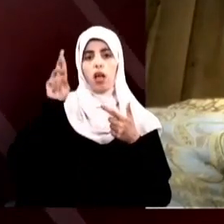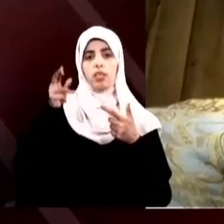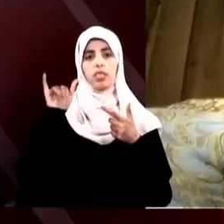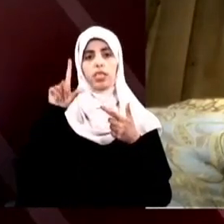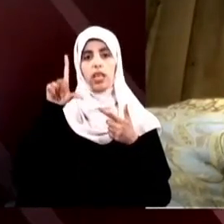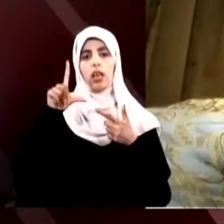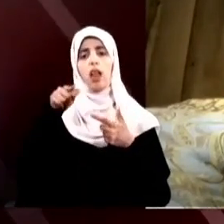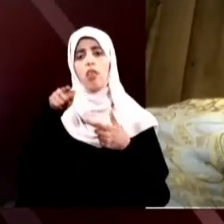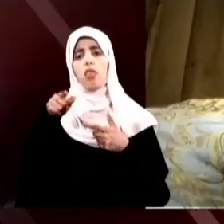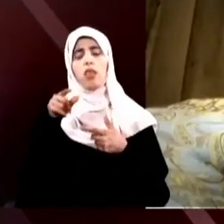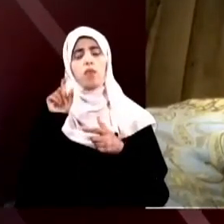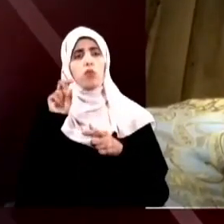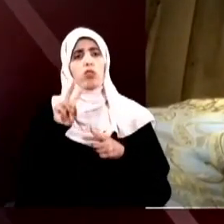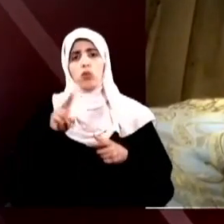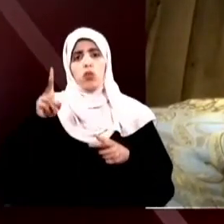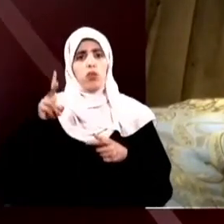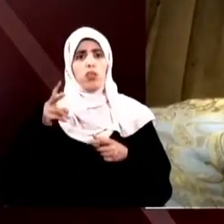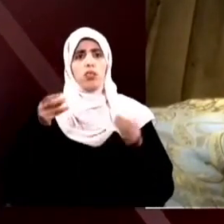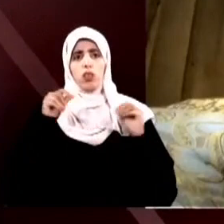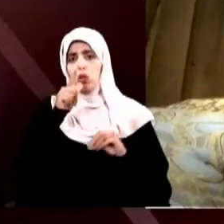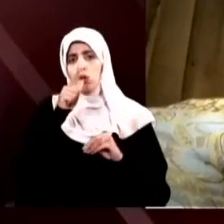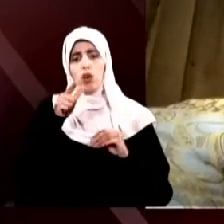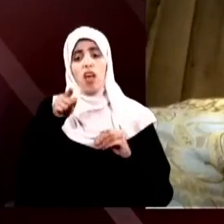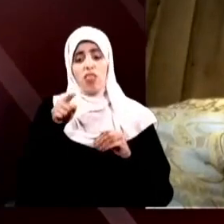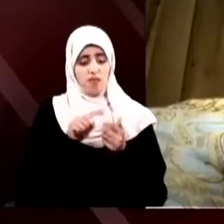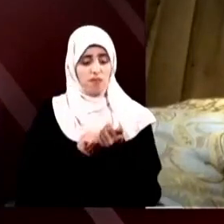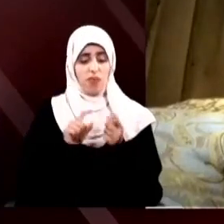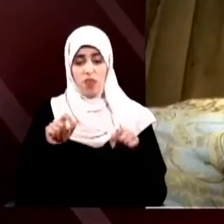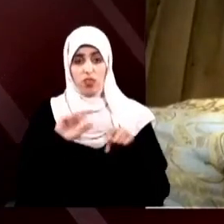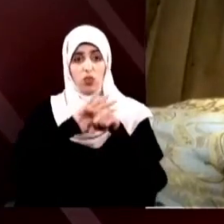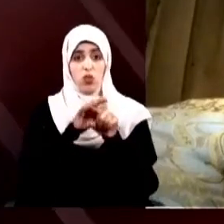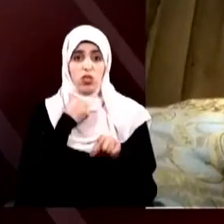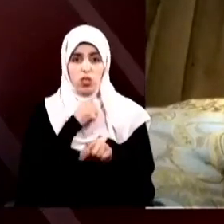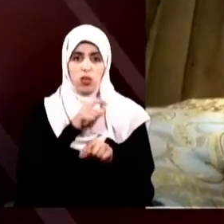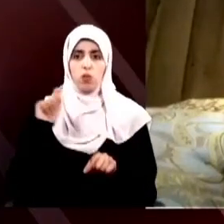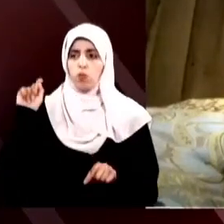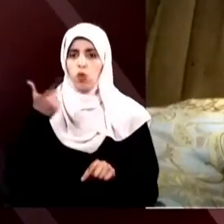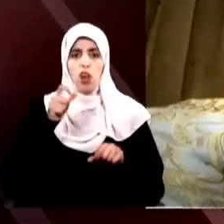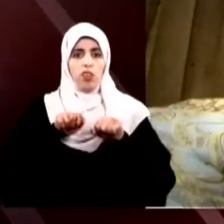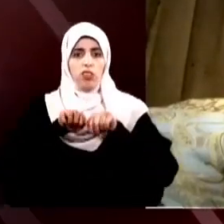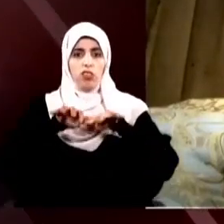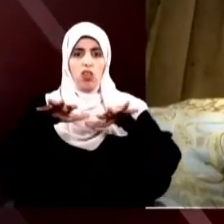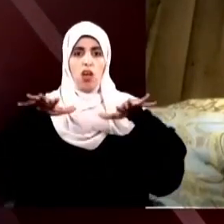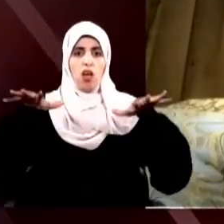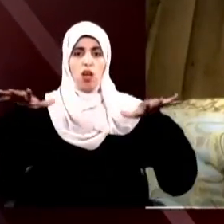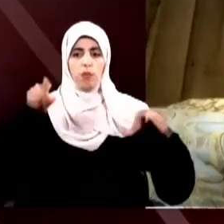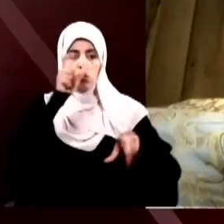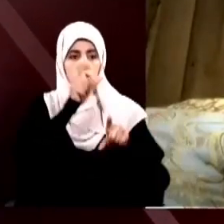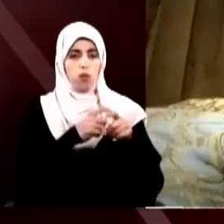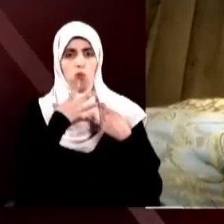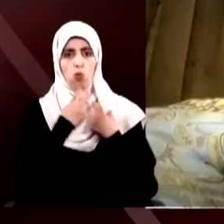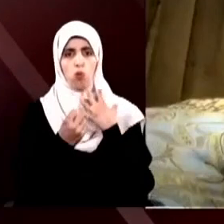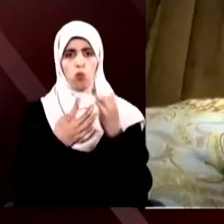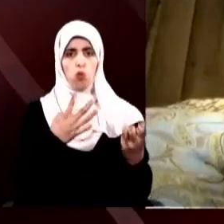يميز هذه السلالات؟ للأسف الشديد أنه هذه السلالات تميزت بسرعة الانتشار، فتنتشر من شخص إلى